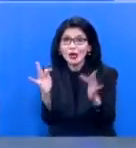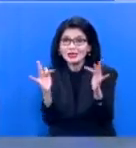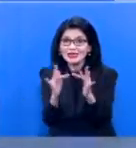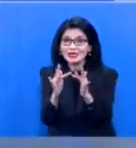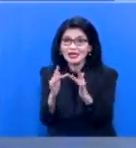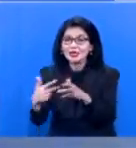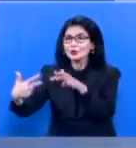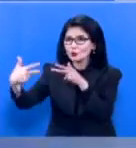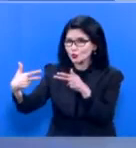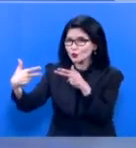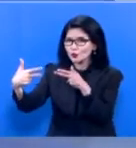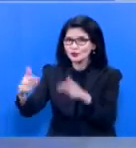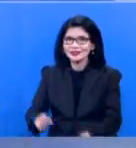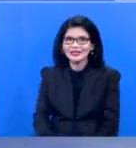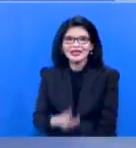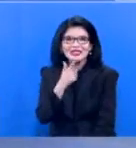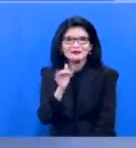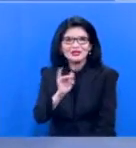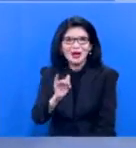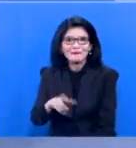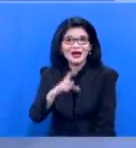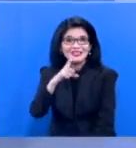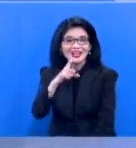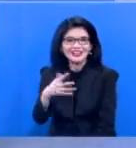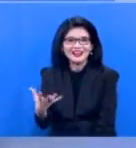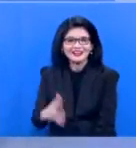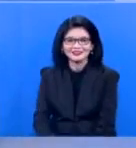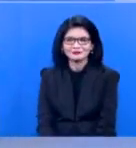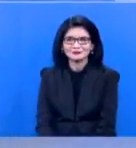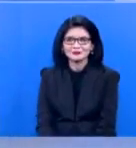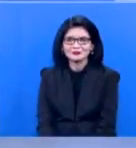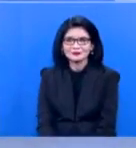dapat berkesan. Seperti apa tips silaturahmi virtual? Berikut ulasannya.